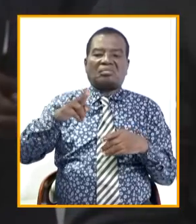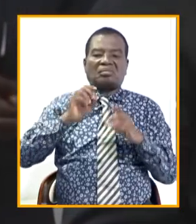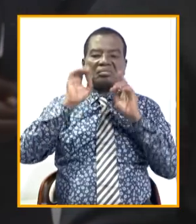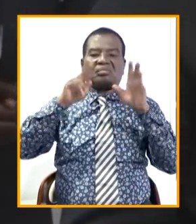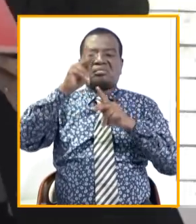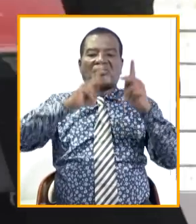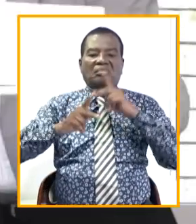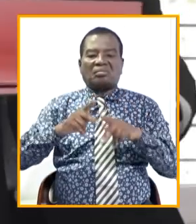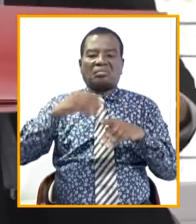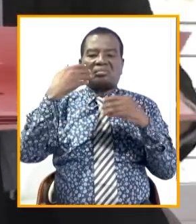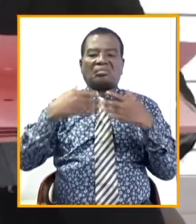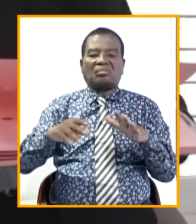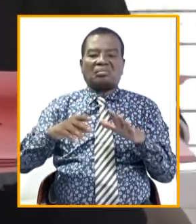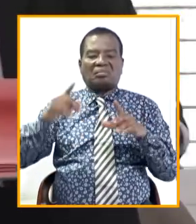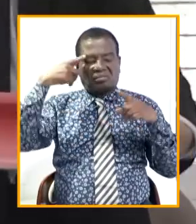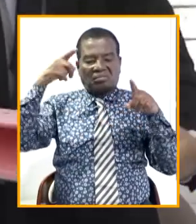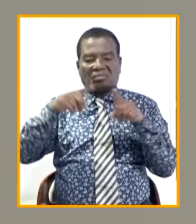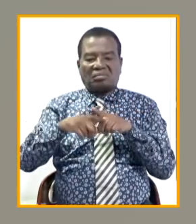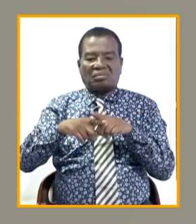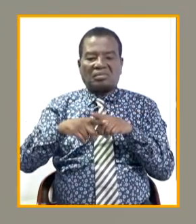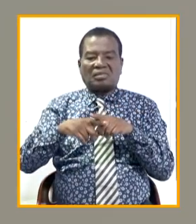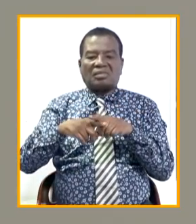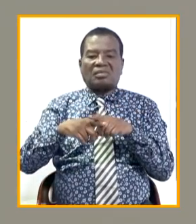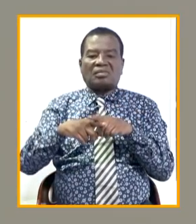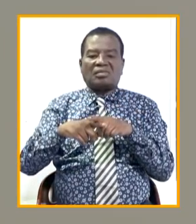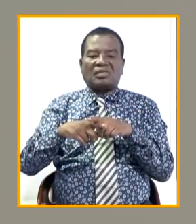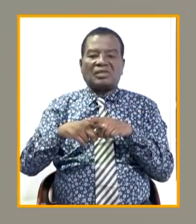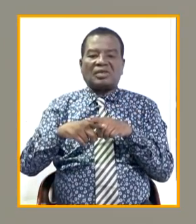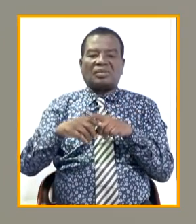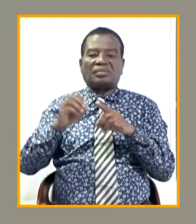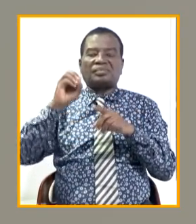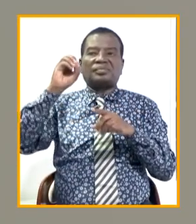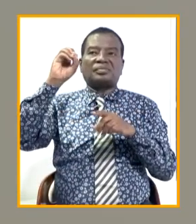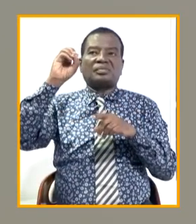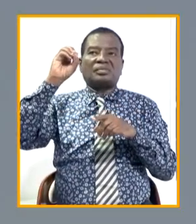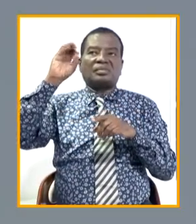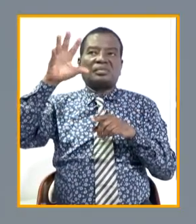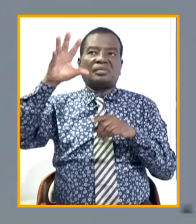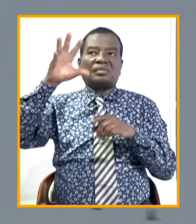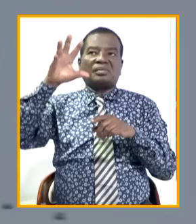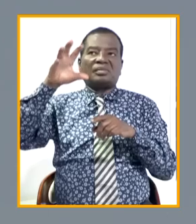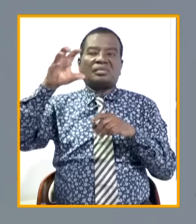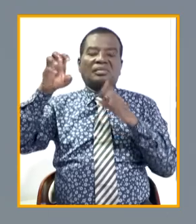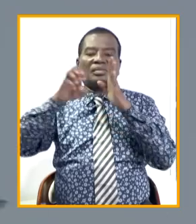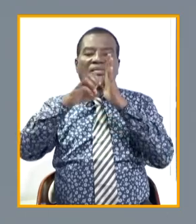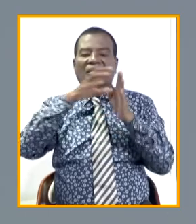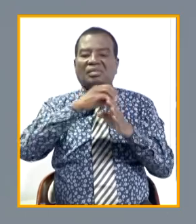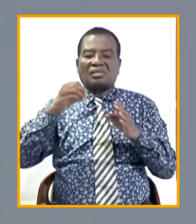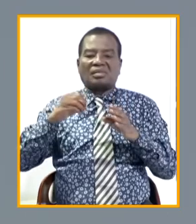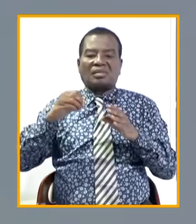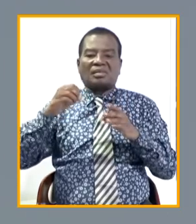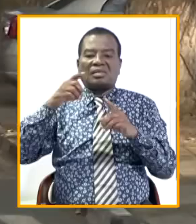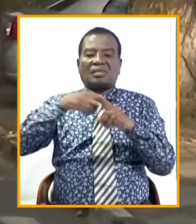public finalisent leur accord cadre. Des lampadaires avec logiciels de gestion intelligente d'énergie seront connectés à long